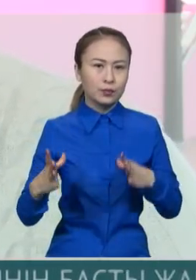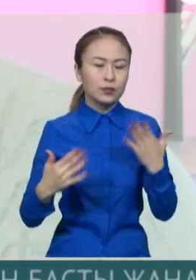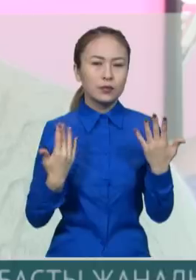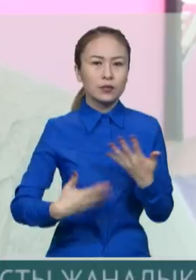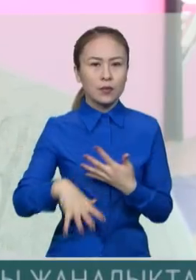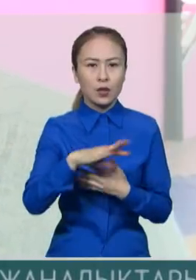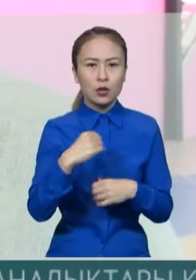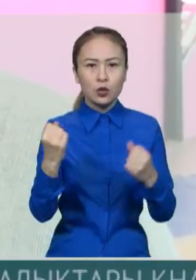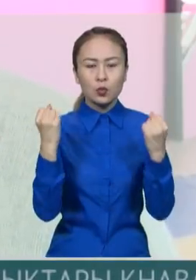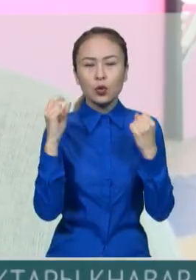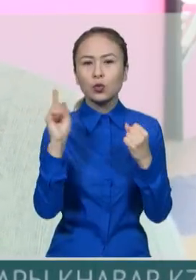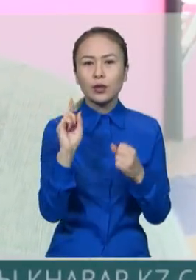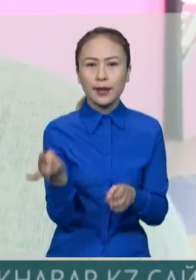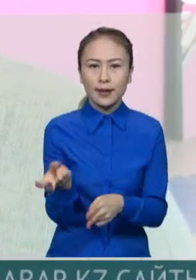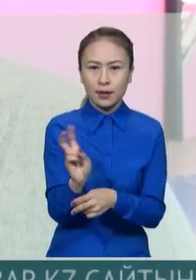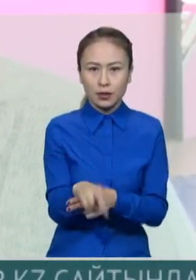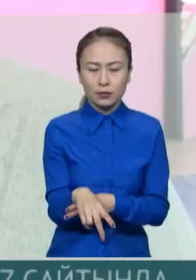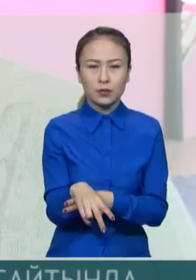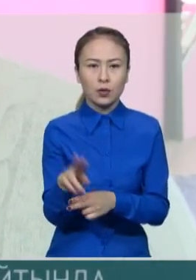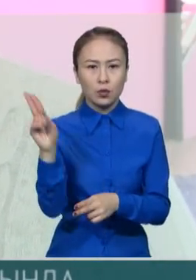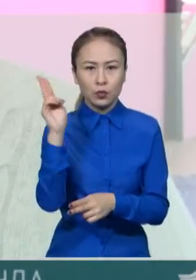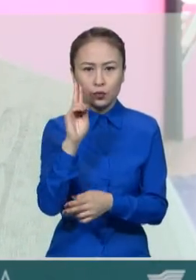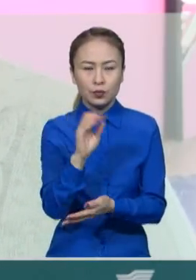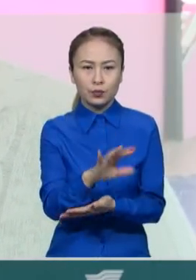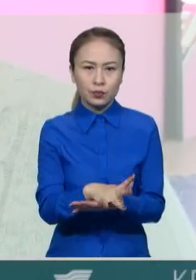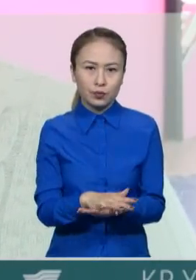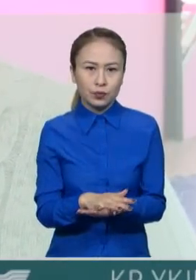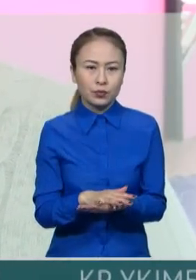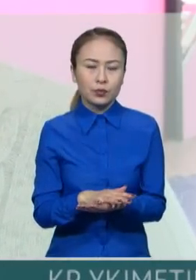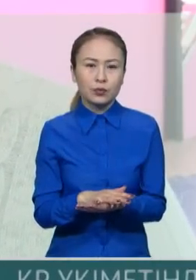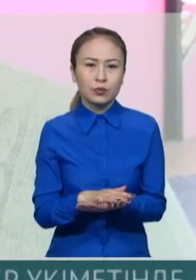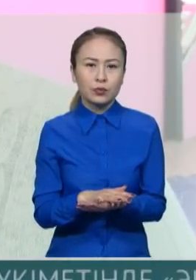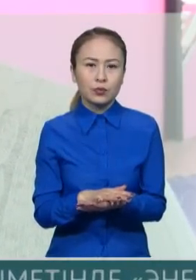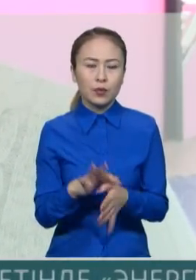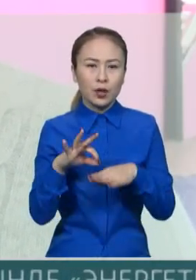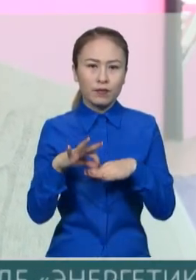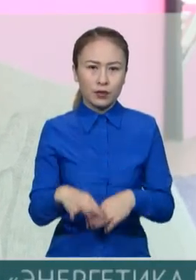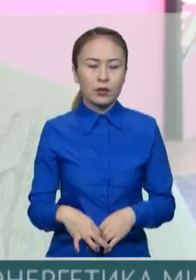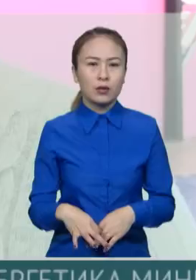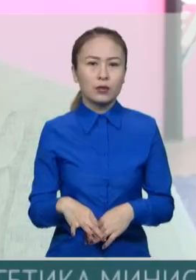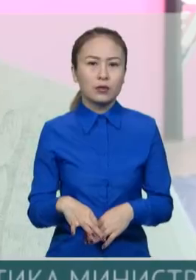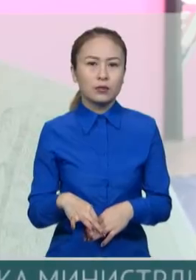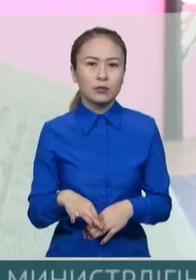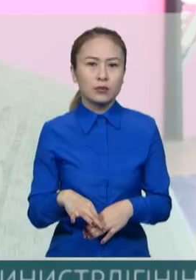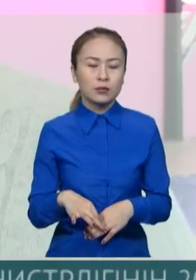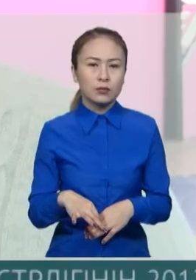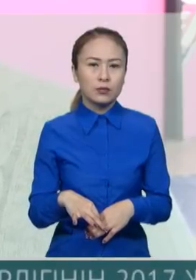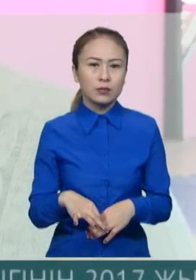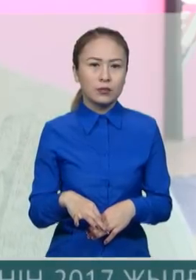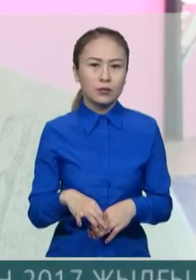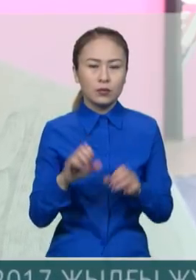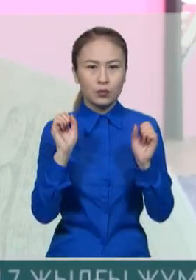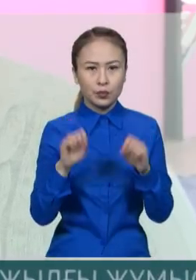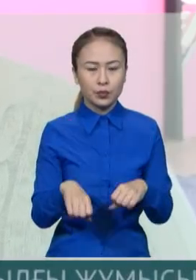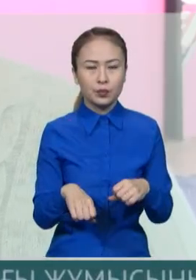спортшыларды. Енді бұл жерге келіп оқу жаттығу жиын өткізе беруіне болады. 40 адам тамақ ішетін жері